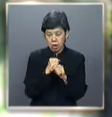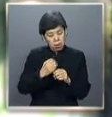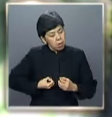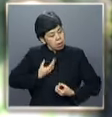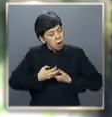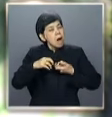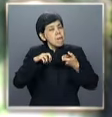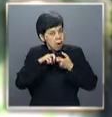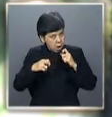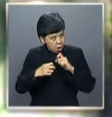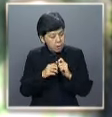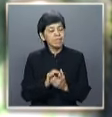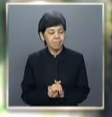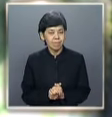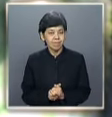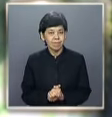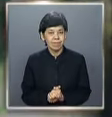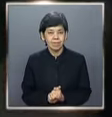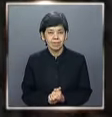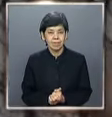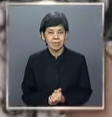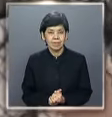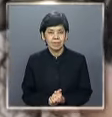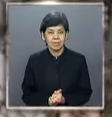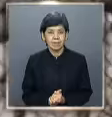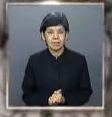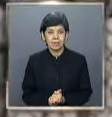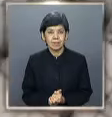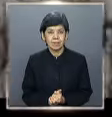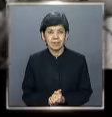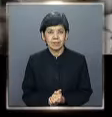องราวต่างๆผ่านสารคดีเรื่องนี้ค่ะ